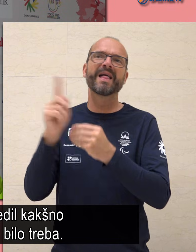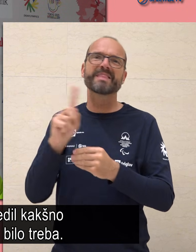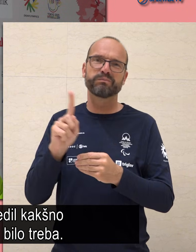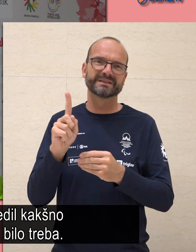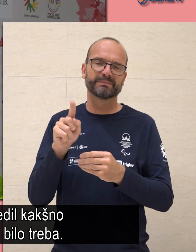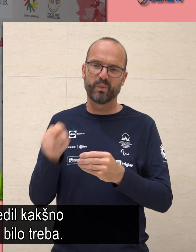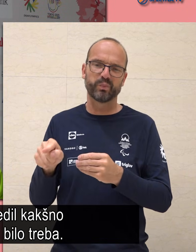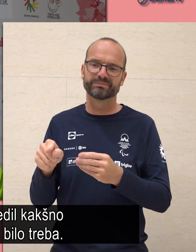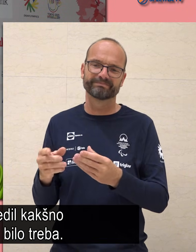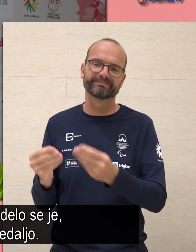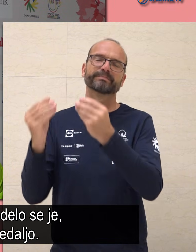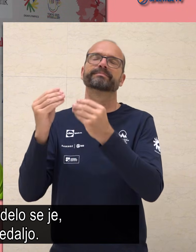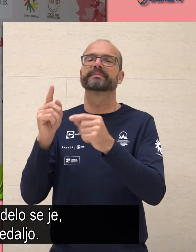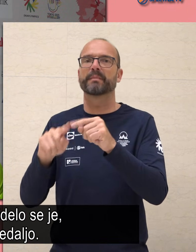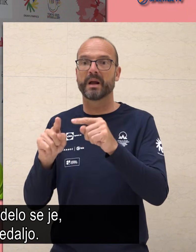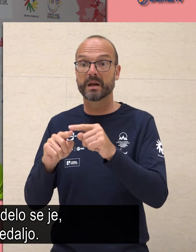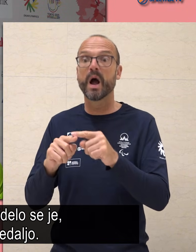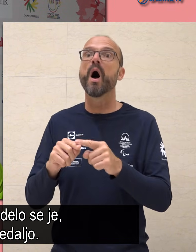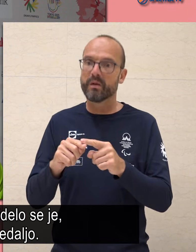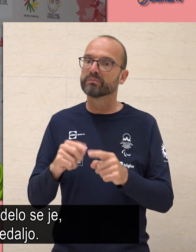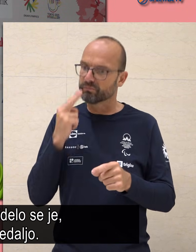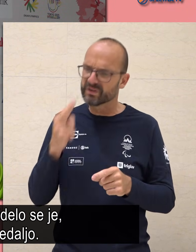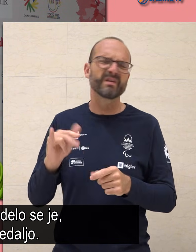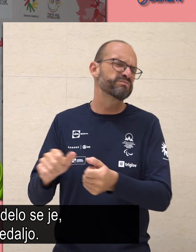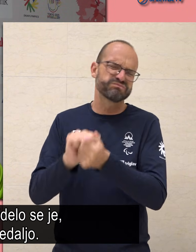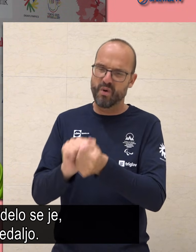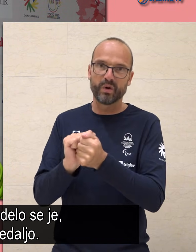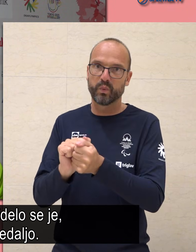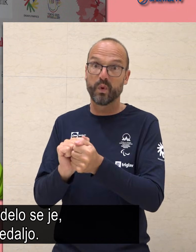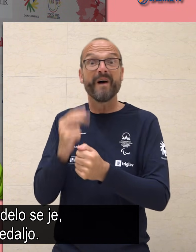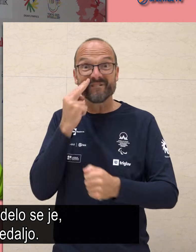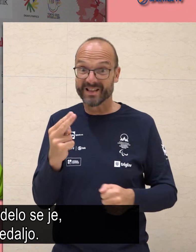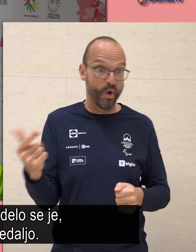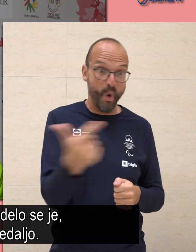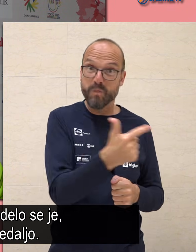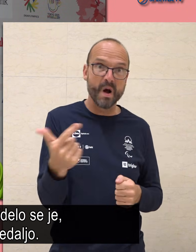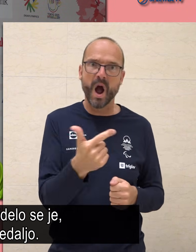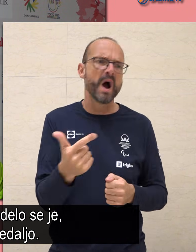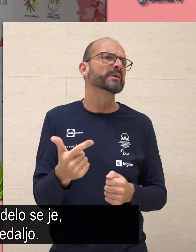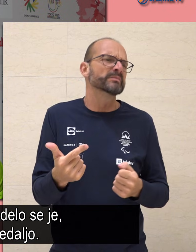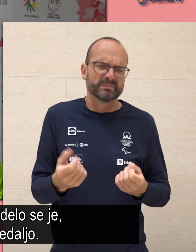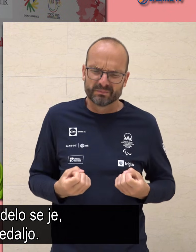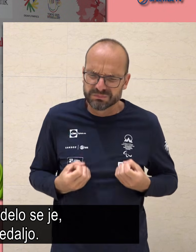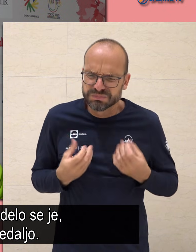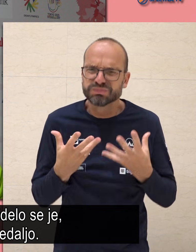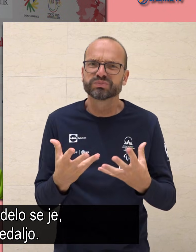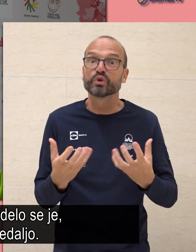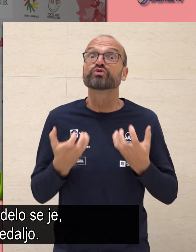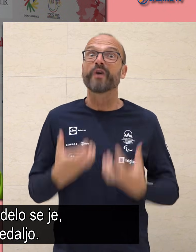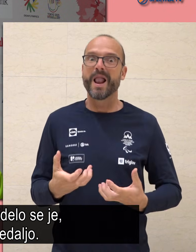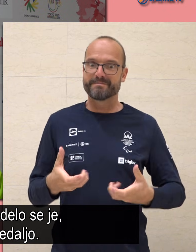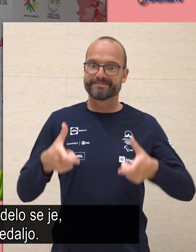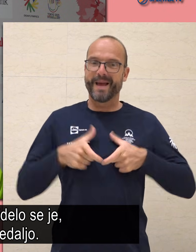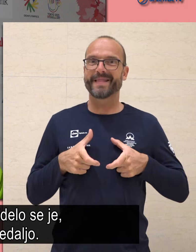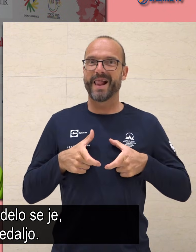ne bi trebalo, drugače pa boril se je, videlo se je, da sta oba želela